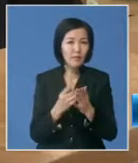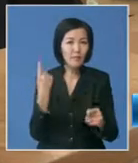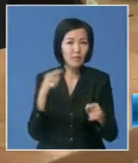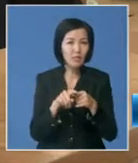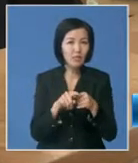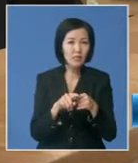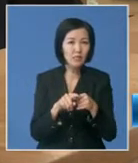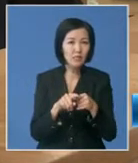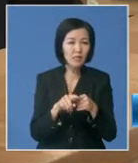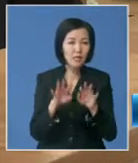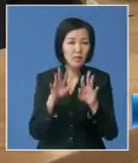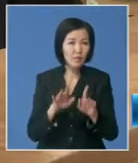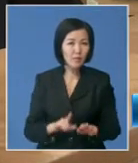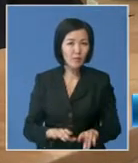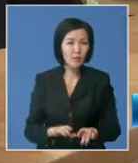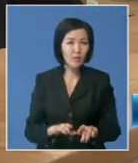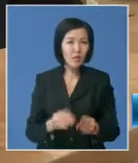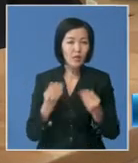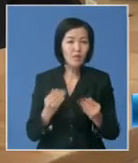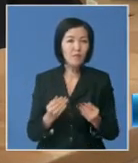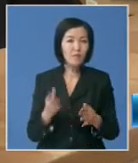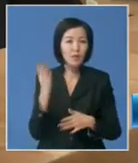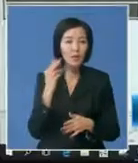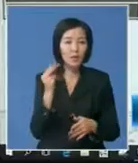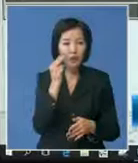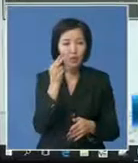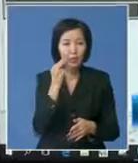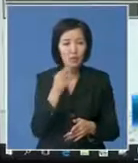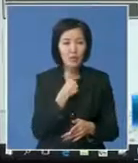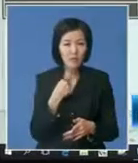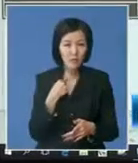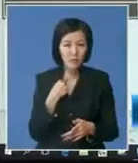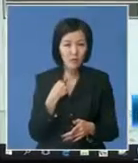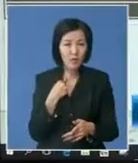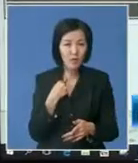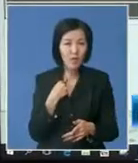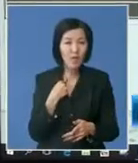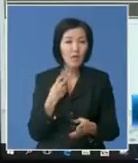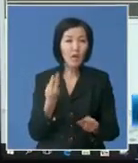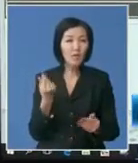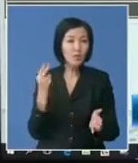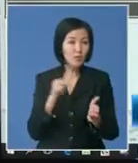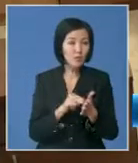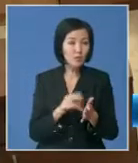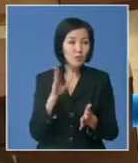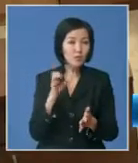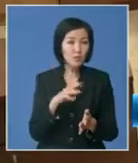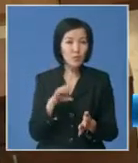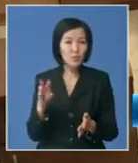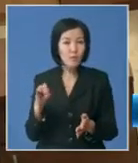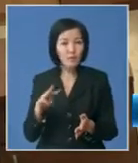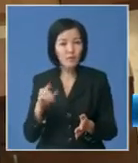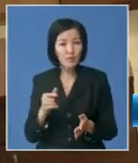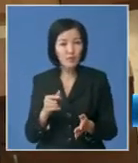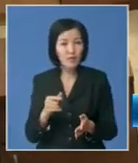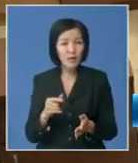автоматизированная система оповещения сегодня лишь в алматы шымкенте а теперь и в талдыкоргане обошлась она департаментов 500